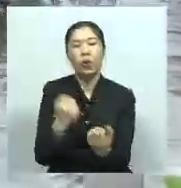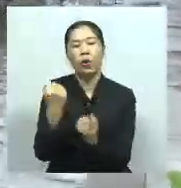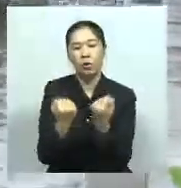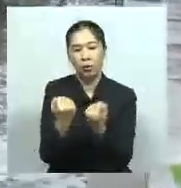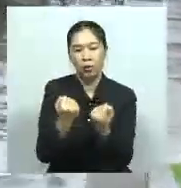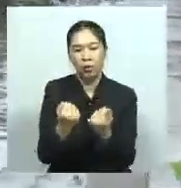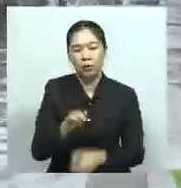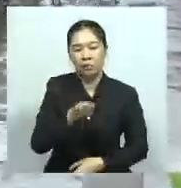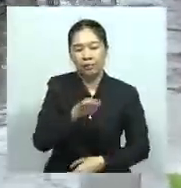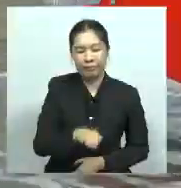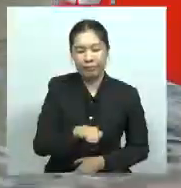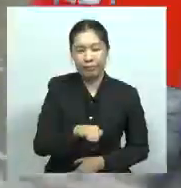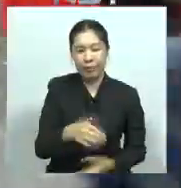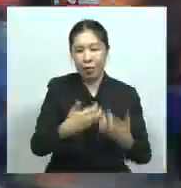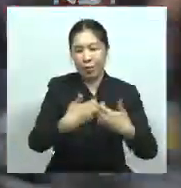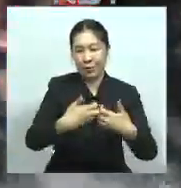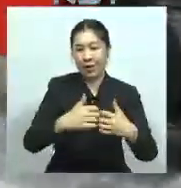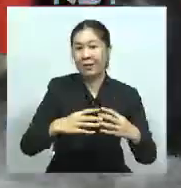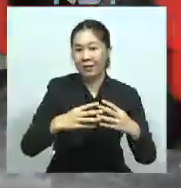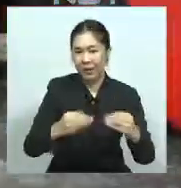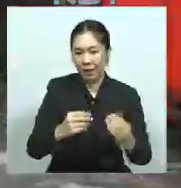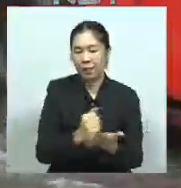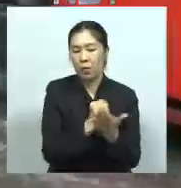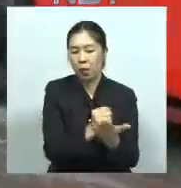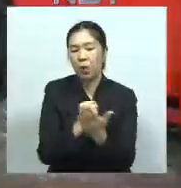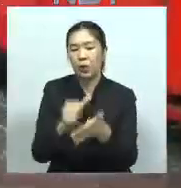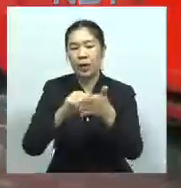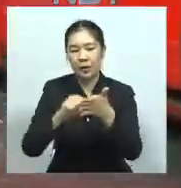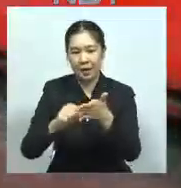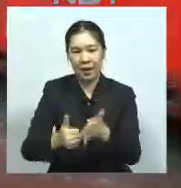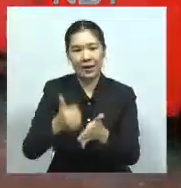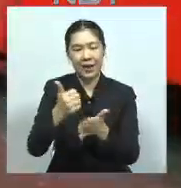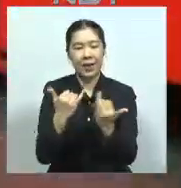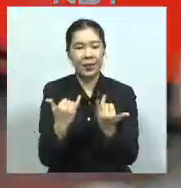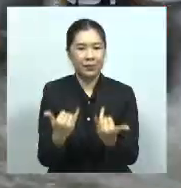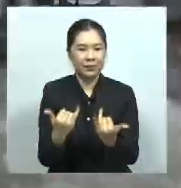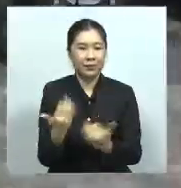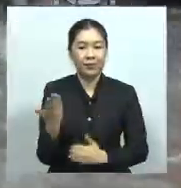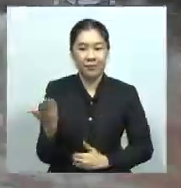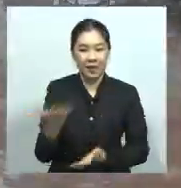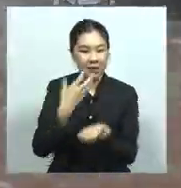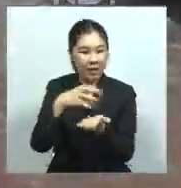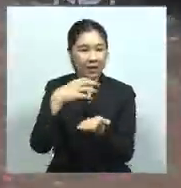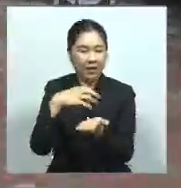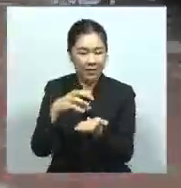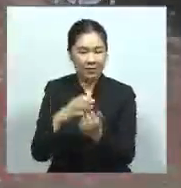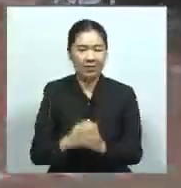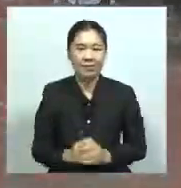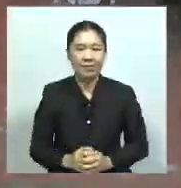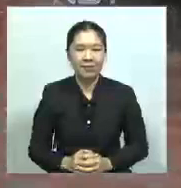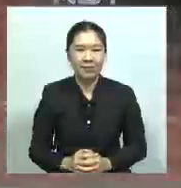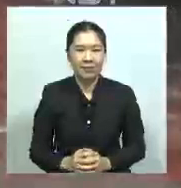ที่ดับซึ่งเชื่อว่าถ้าหากทุกฝ่ายร่วมมือกันก็จะแก้ปัญหาได้ฟังประเด็นนี้เพิ่มเติมจากรัฐมนตรีว่าการกระทรวงมหาดไท